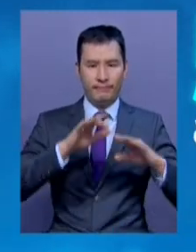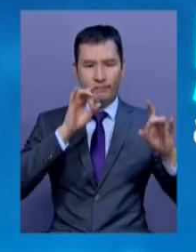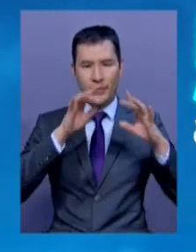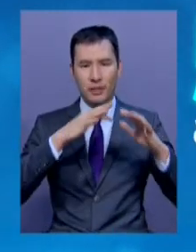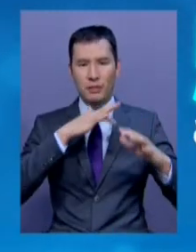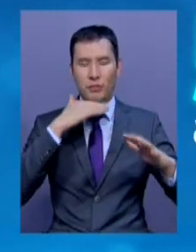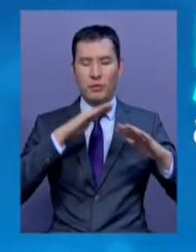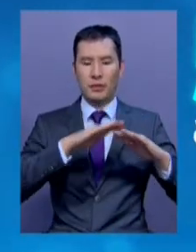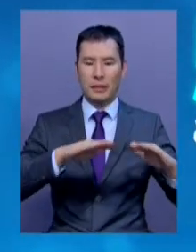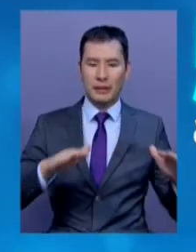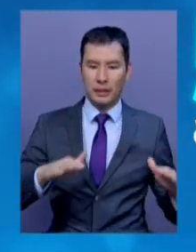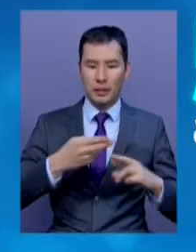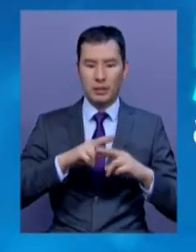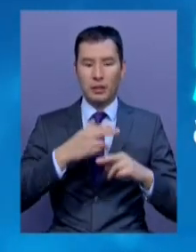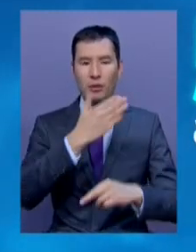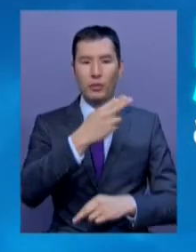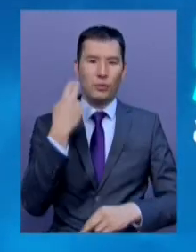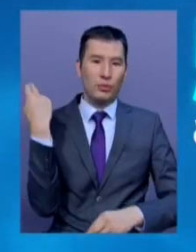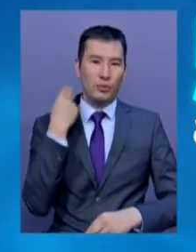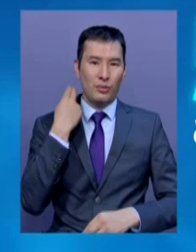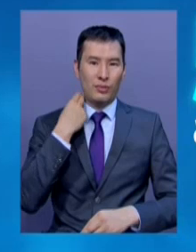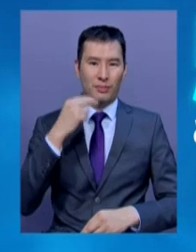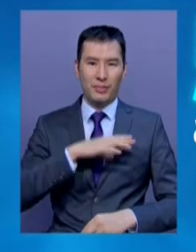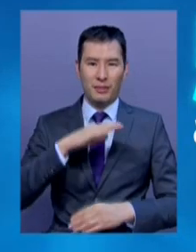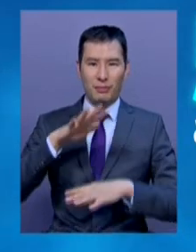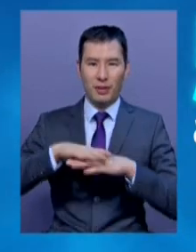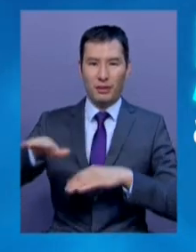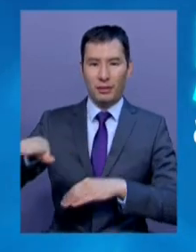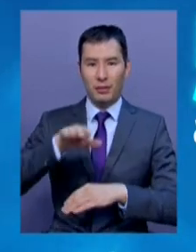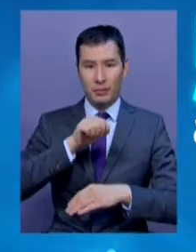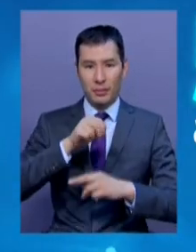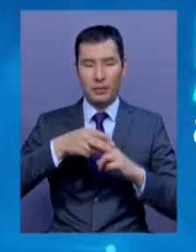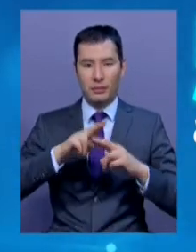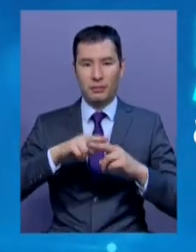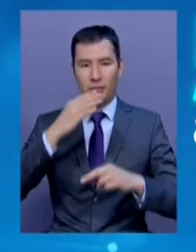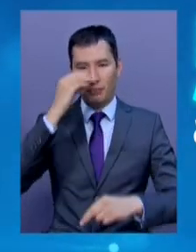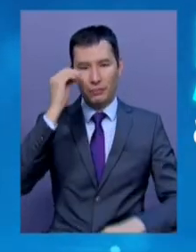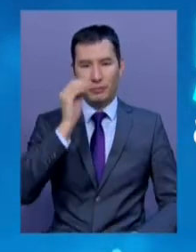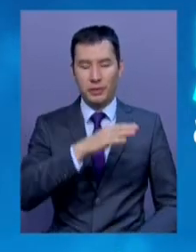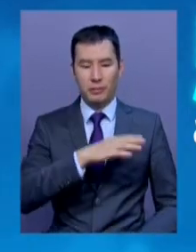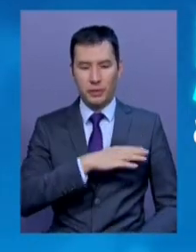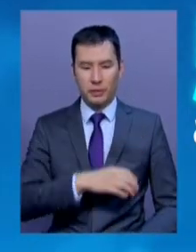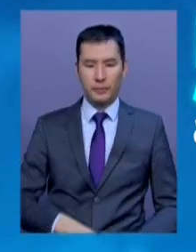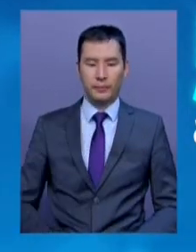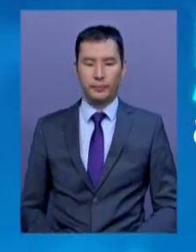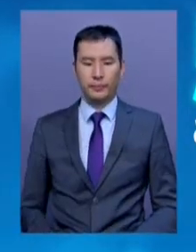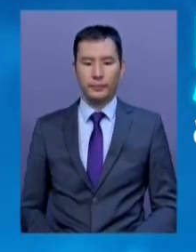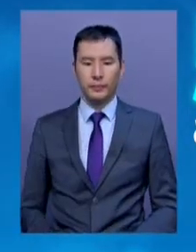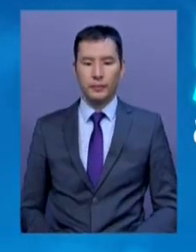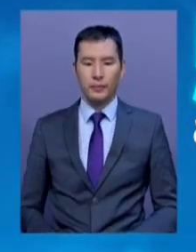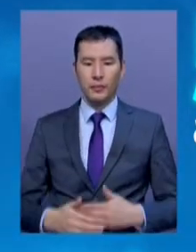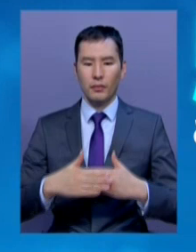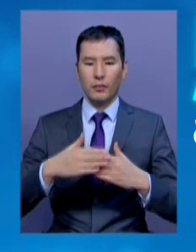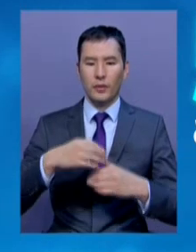несиелері бойынша қарыздарын өтеп беруді тапсырған еді. Осылайша екінші деңгейлі банк пен микроқаржылық ұйымдардағы 121